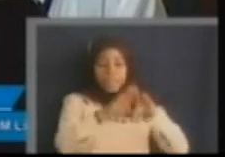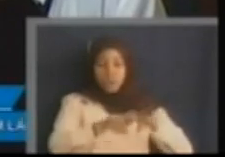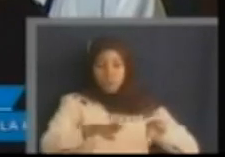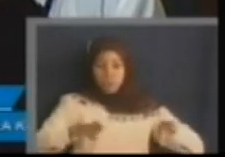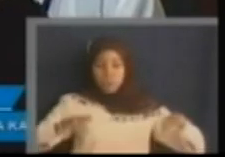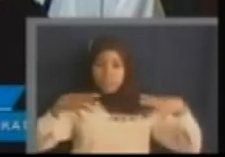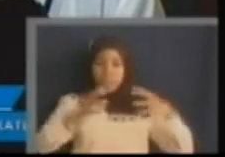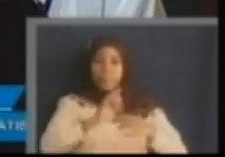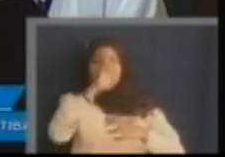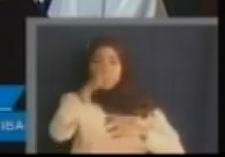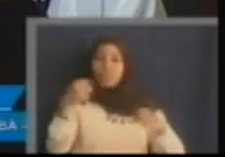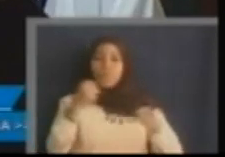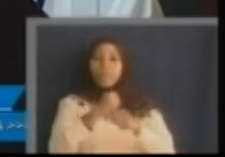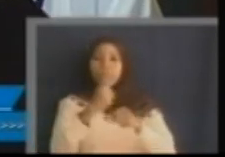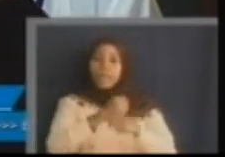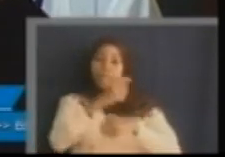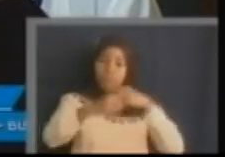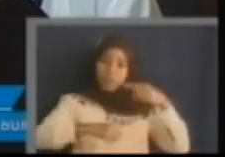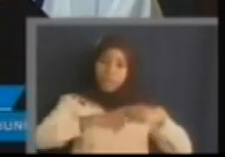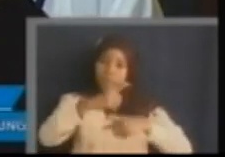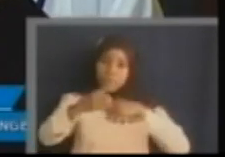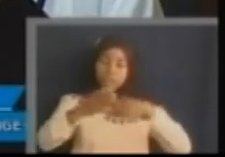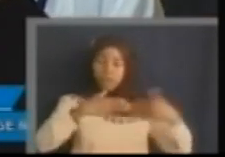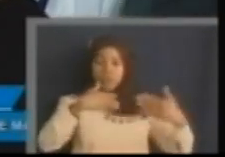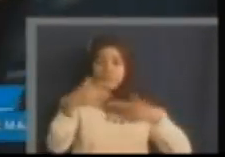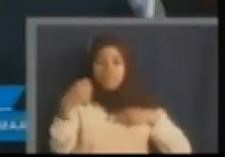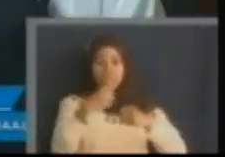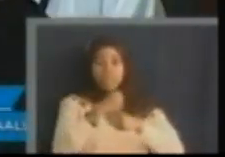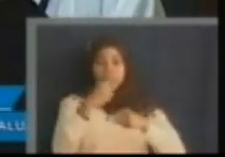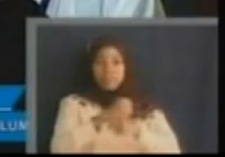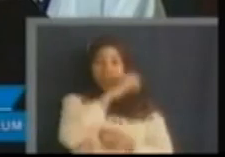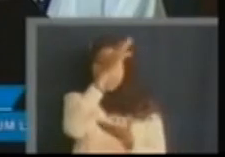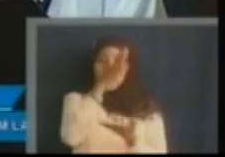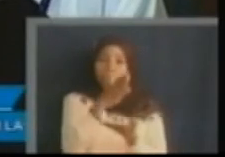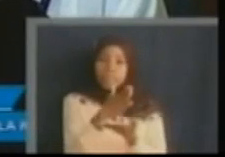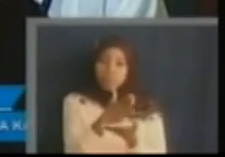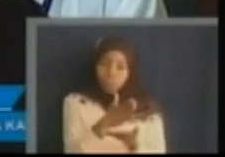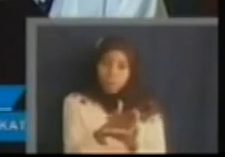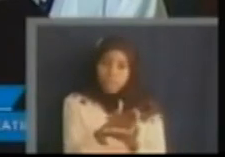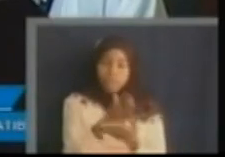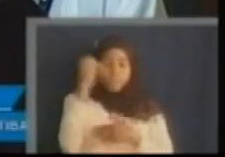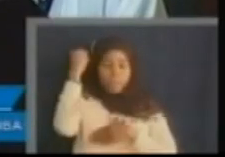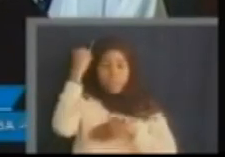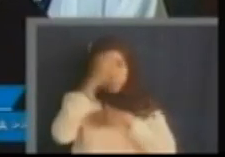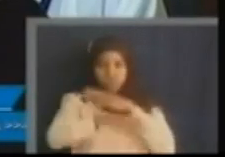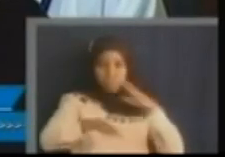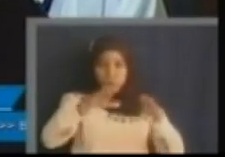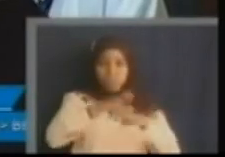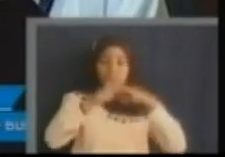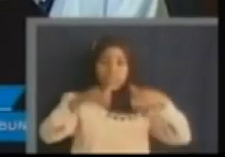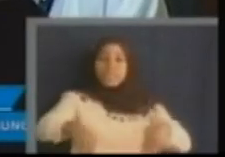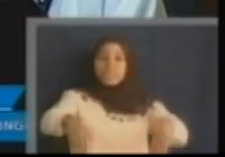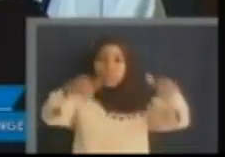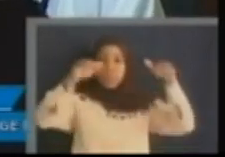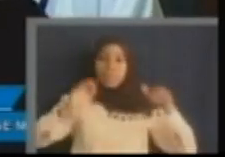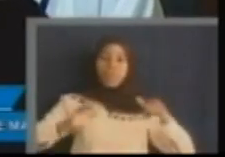kufanyia kazi. Ni kweli kuna changamoto huko, na mwenyekiti wa bunge alipita na kwenye kamati yetu kweli